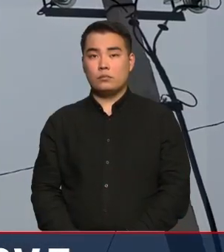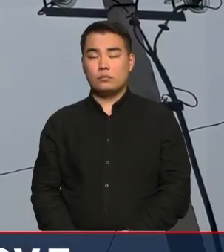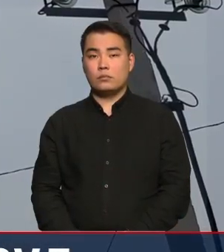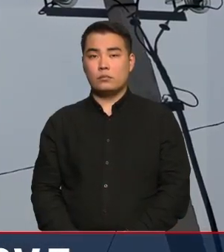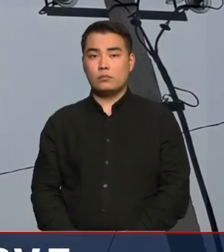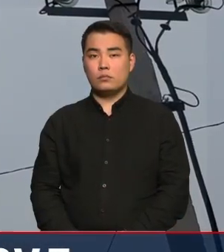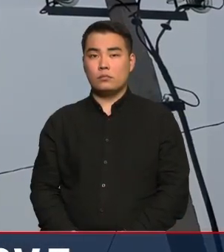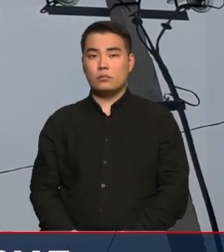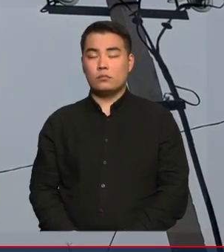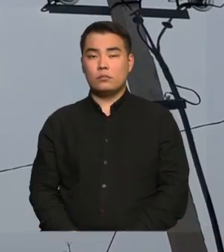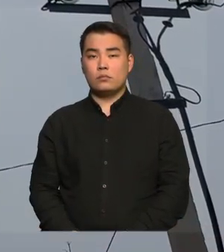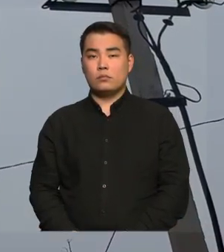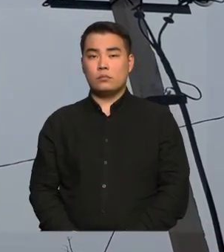савков область Абай